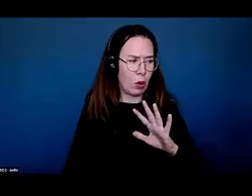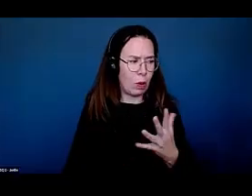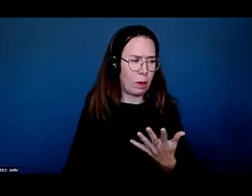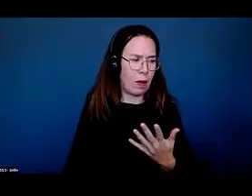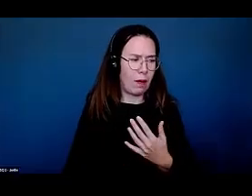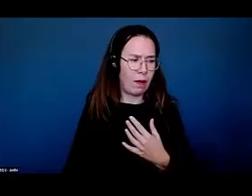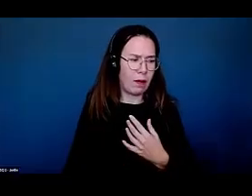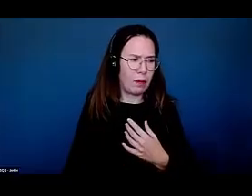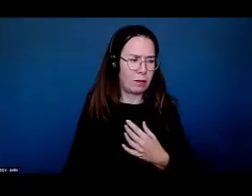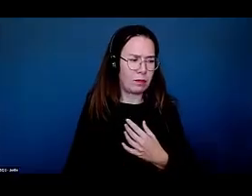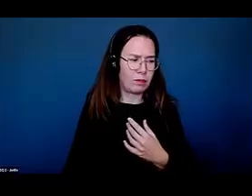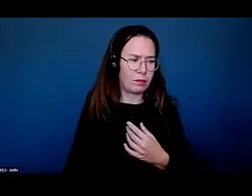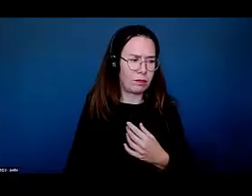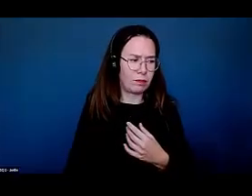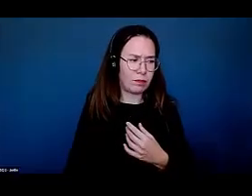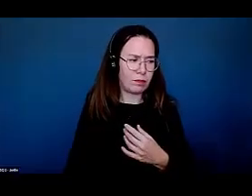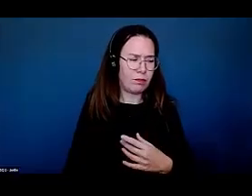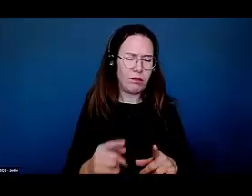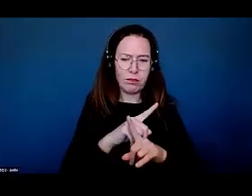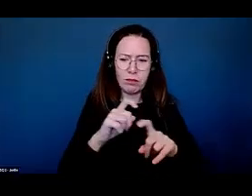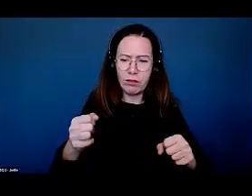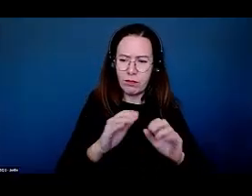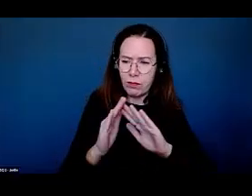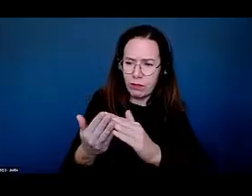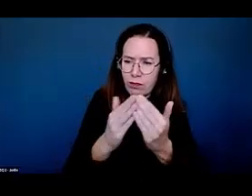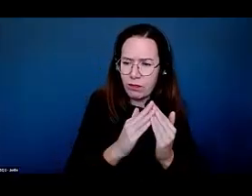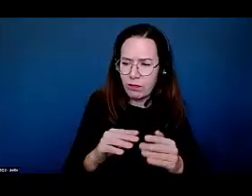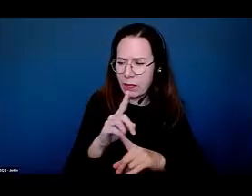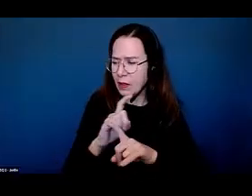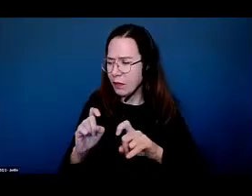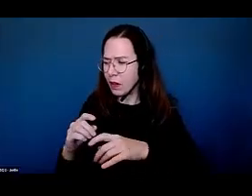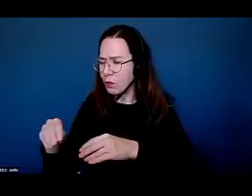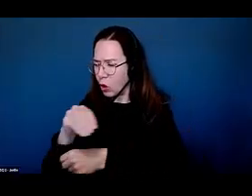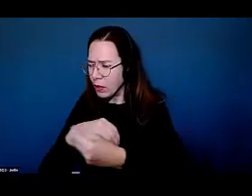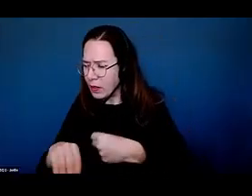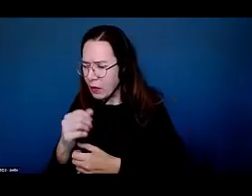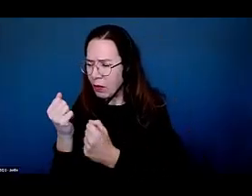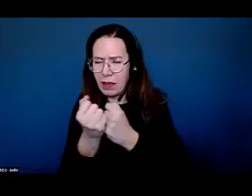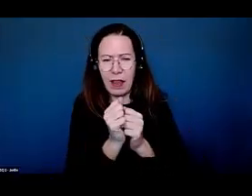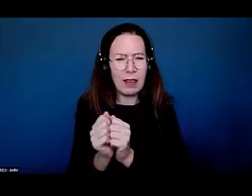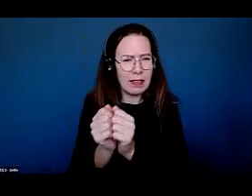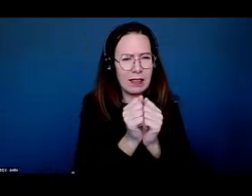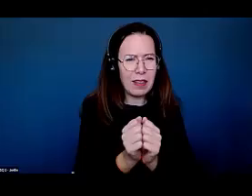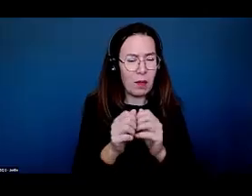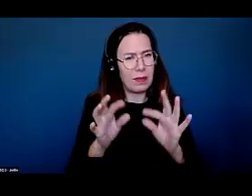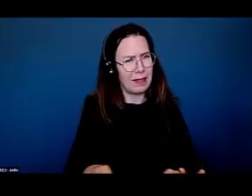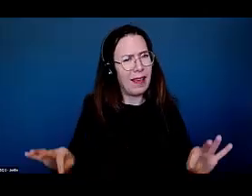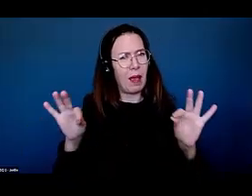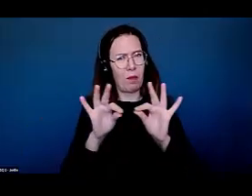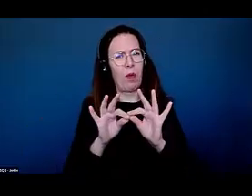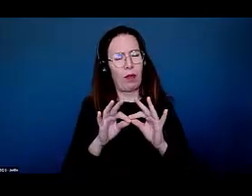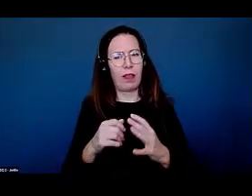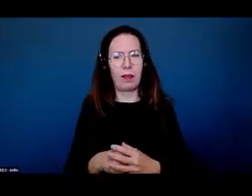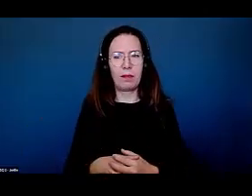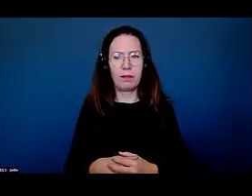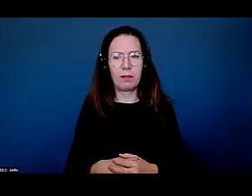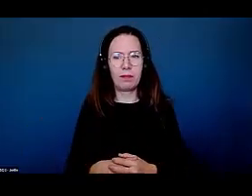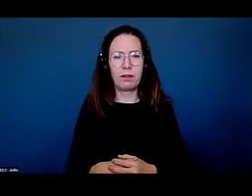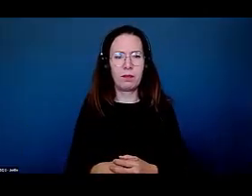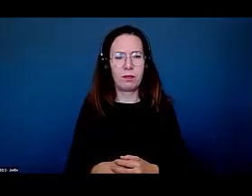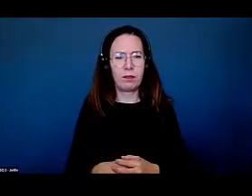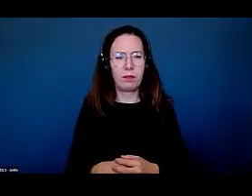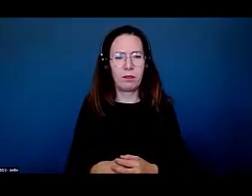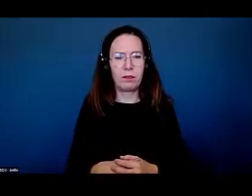la manière dont vous travaillez avec les différentes organisations, les différentes communautés, c'est un aspect primordial.